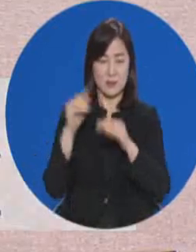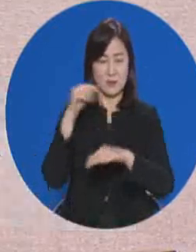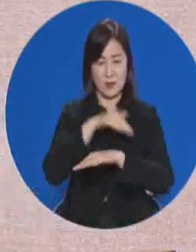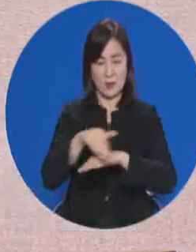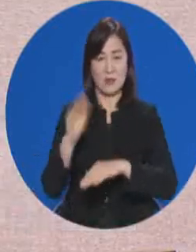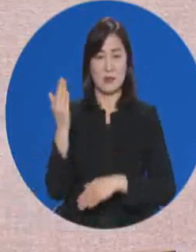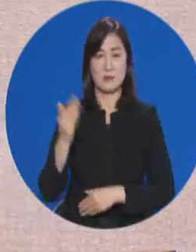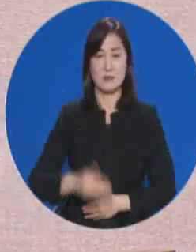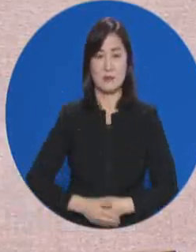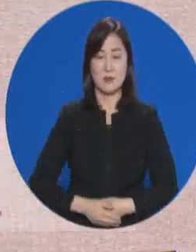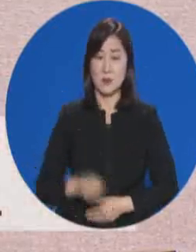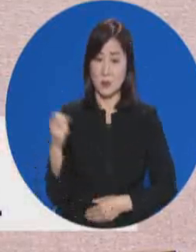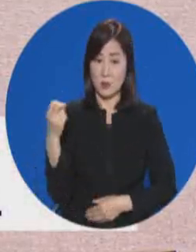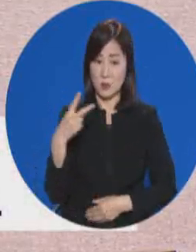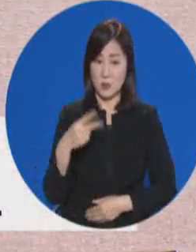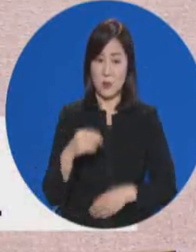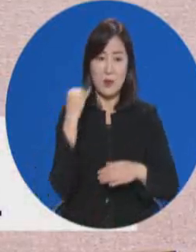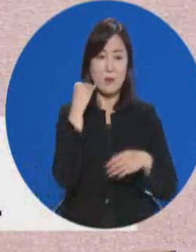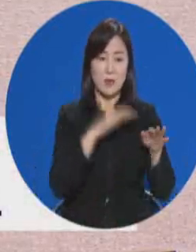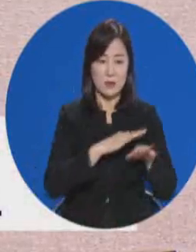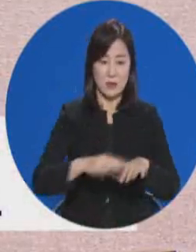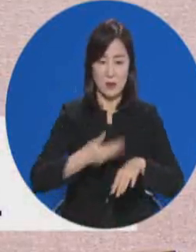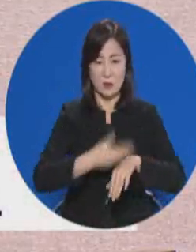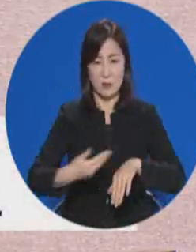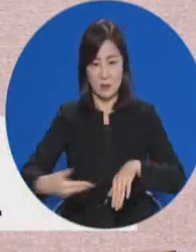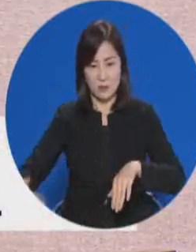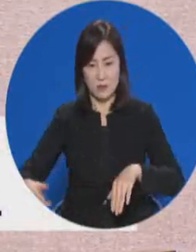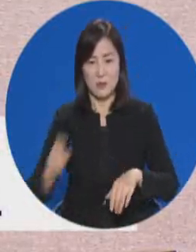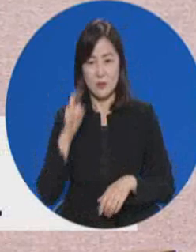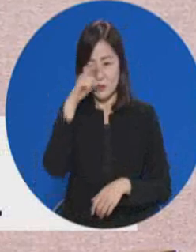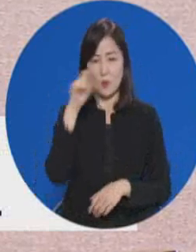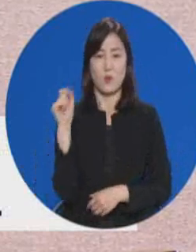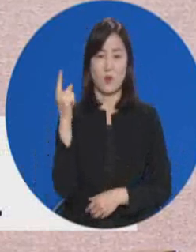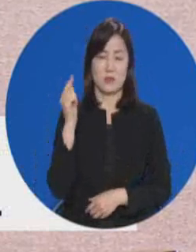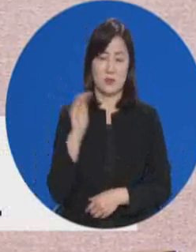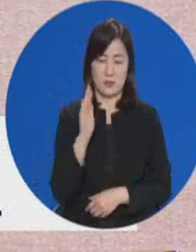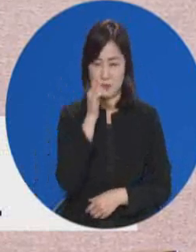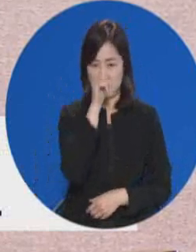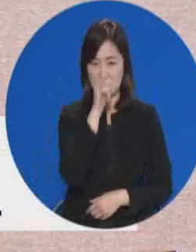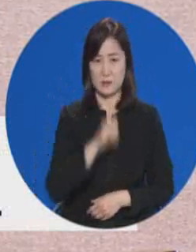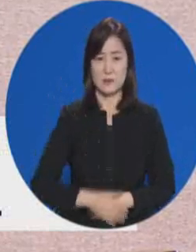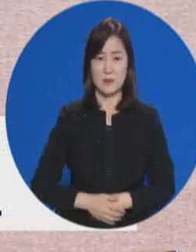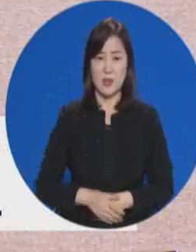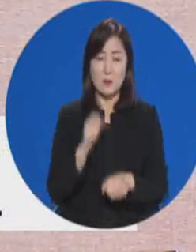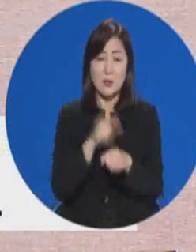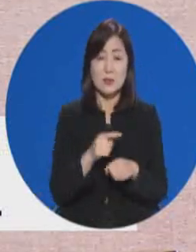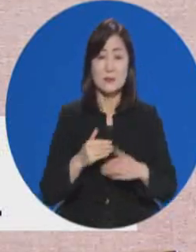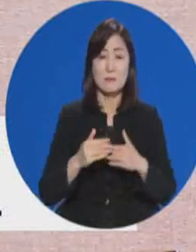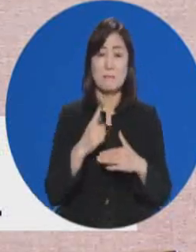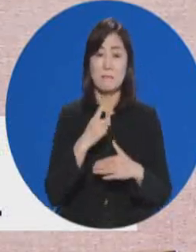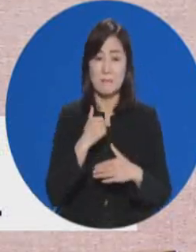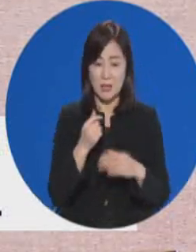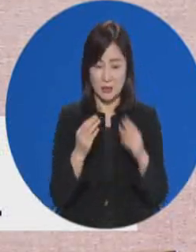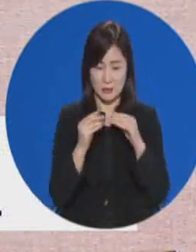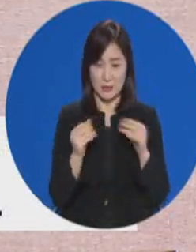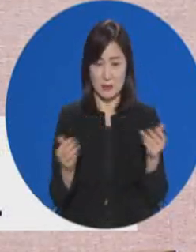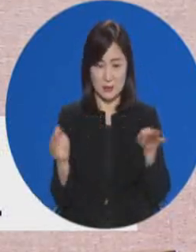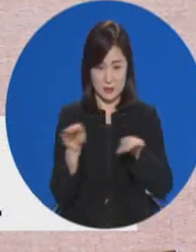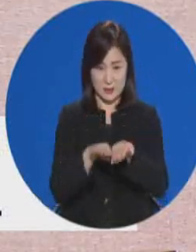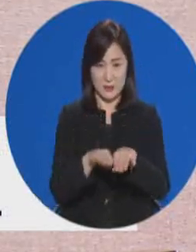쓰여집니다. 그리고 해양으로 침수되는 오염 원인이 될 수 있습니다. 이미 진행되었던 폭포